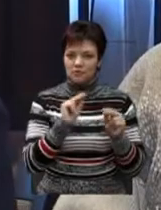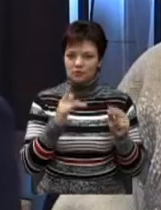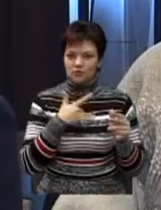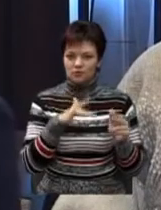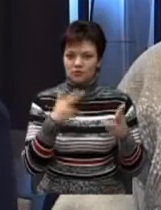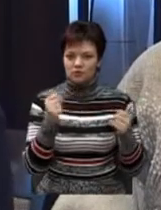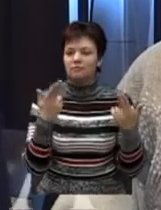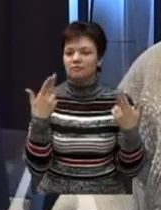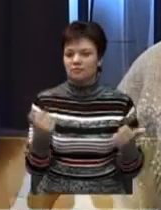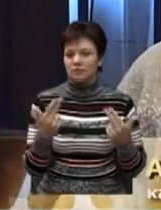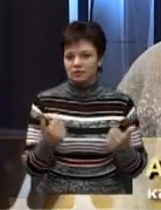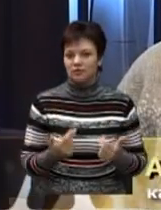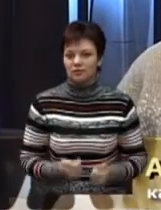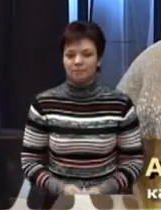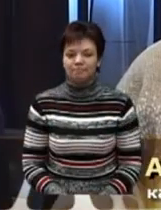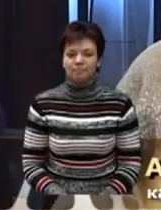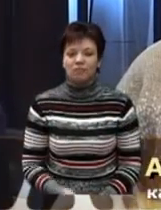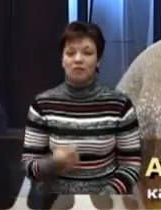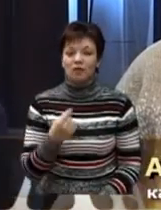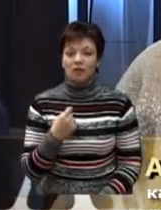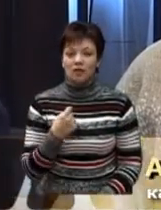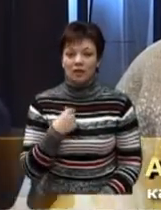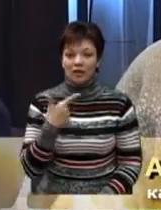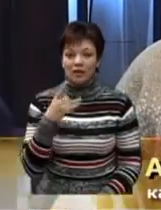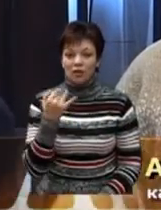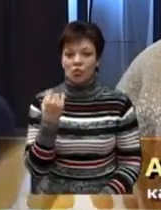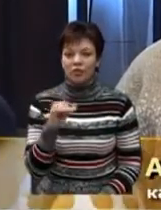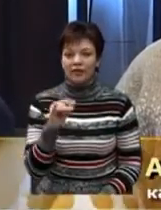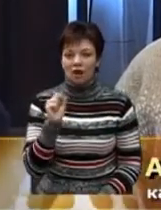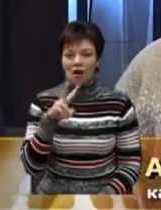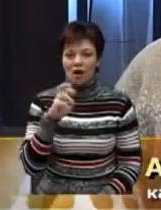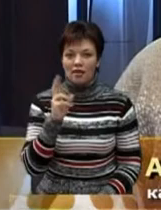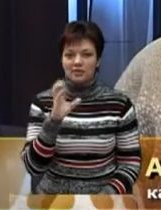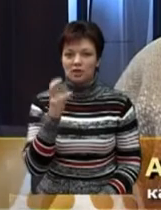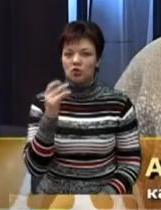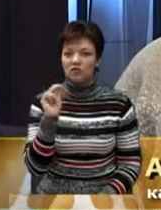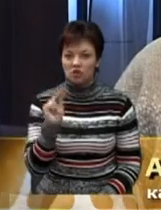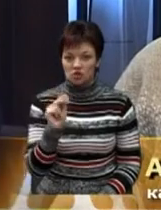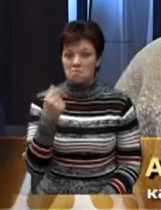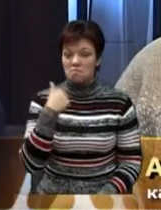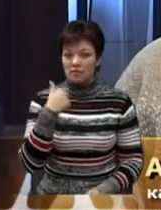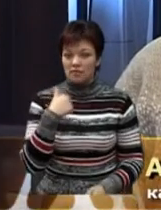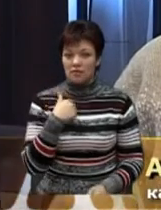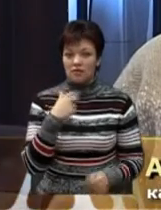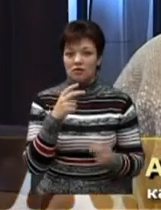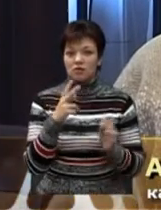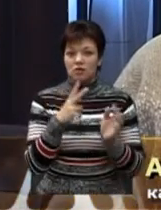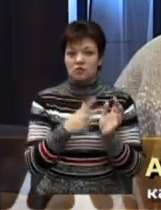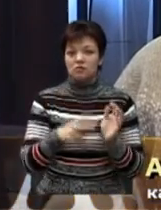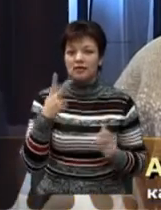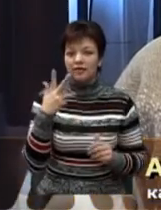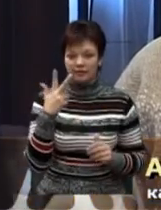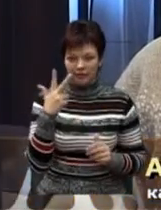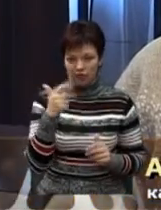Представляетесь. Трипольский Анатолий Александрович. Мне 73,5 года. Я уже 10 лет как на пенсии. Но